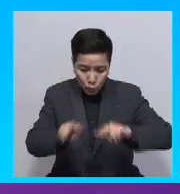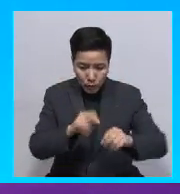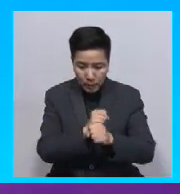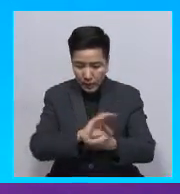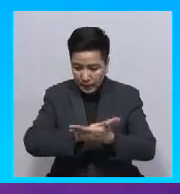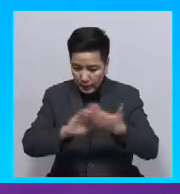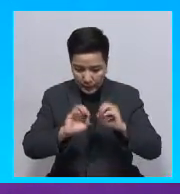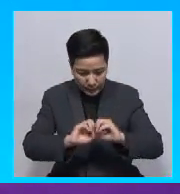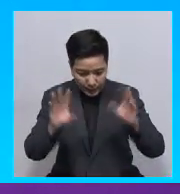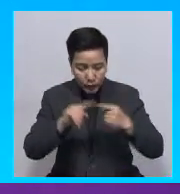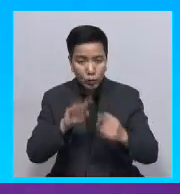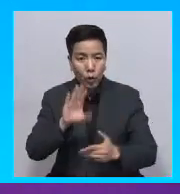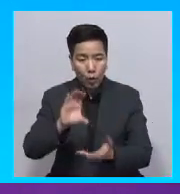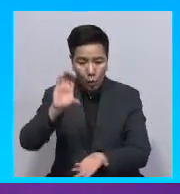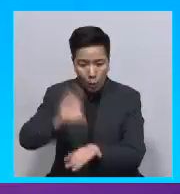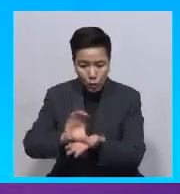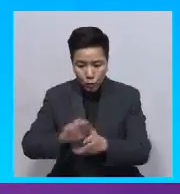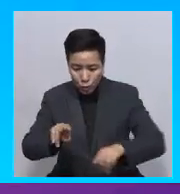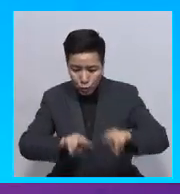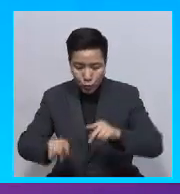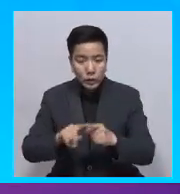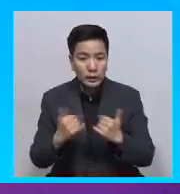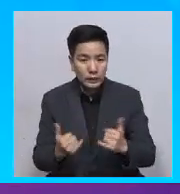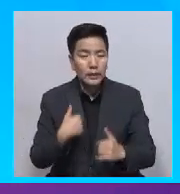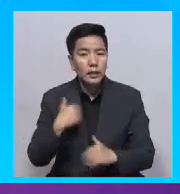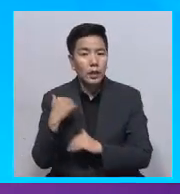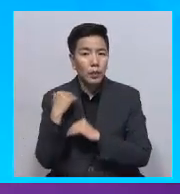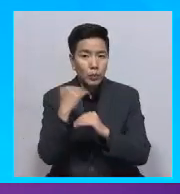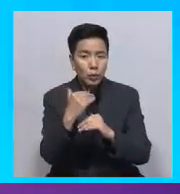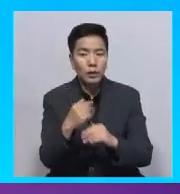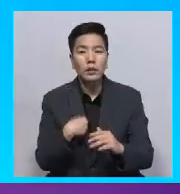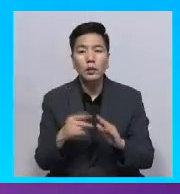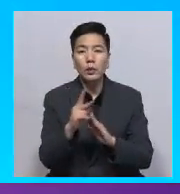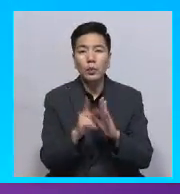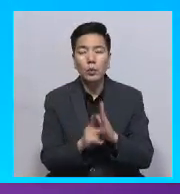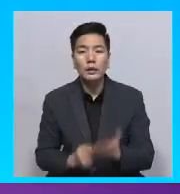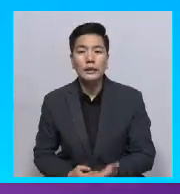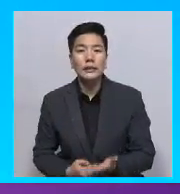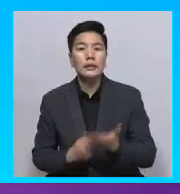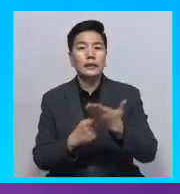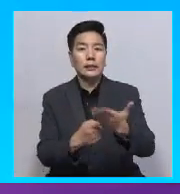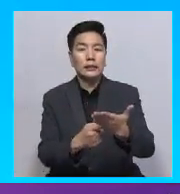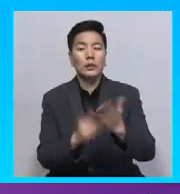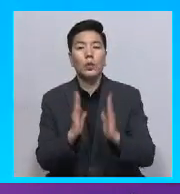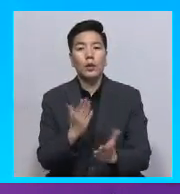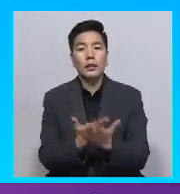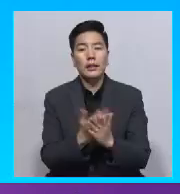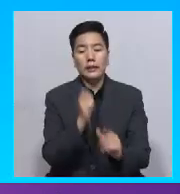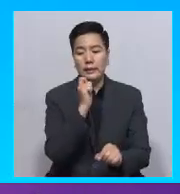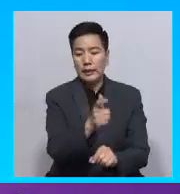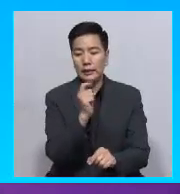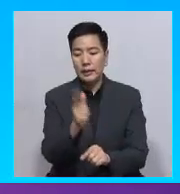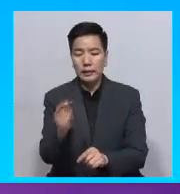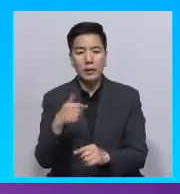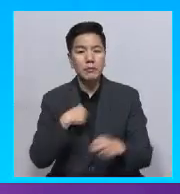ใสของคณะกรรมการบริหารกองทุนด้วยนะคะนอกจากนี้ก็ยังกำหนดหลักเกณฑ์การยื่นแบบรายการขึ้นทะเบียนนายจ้างการแ